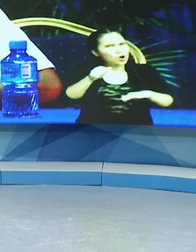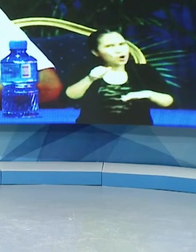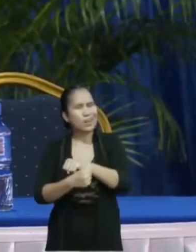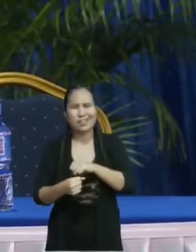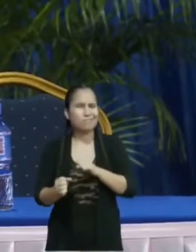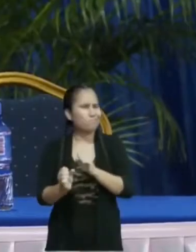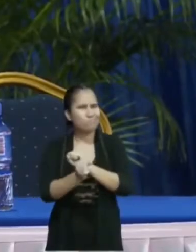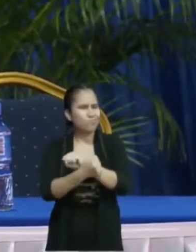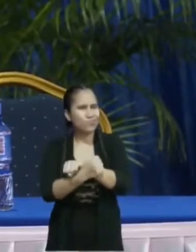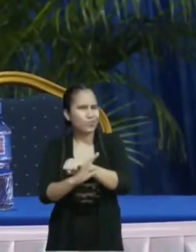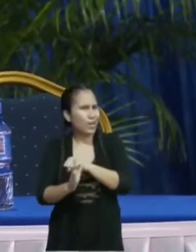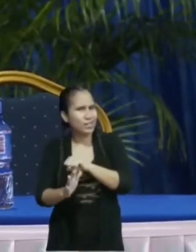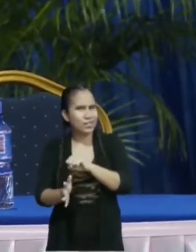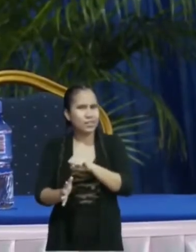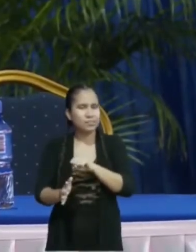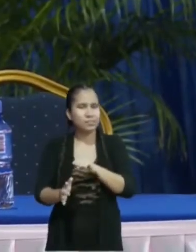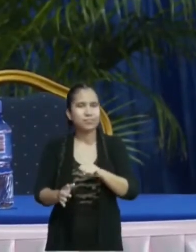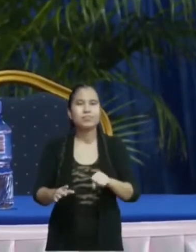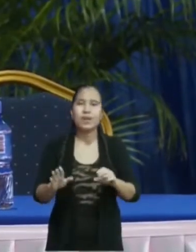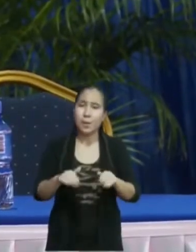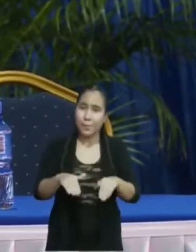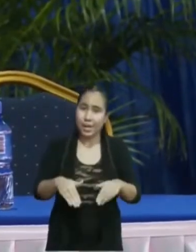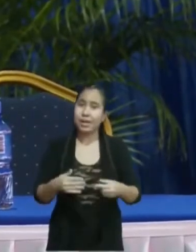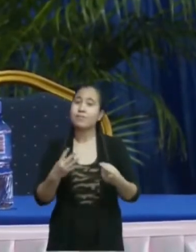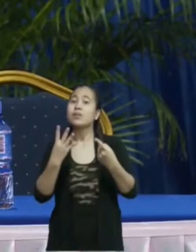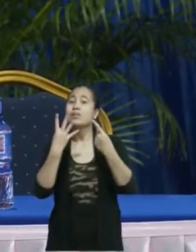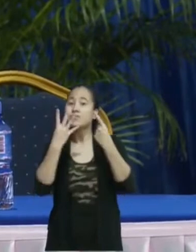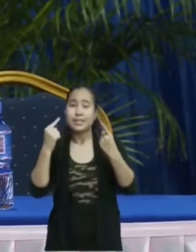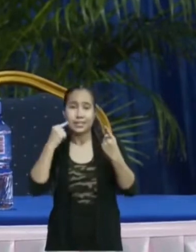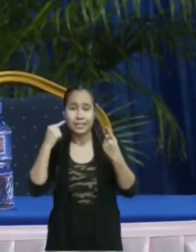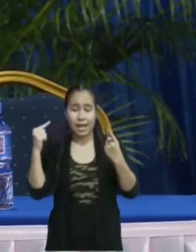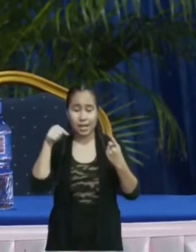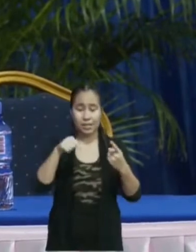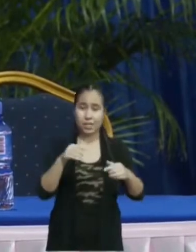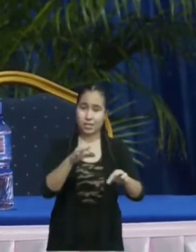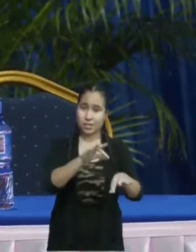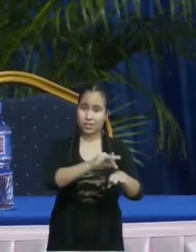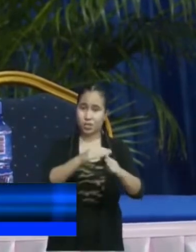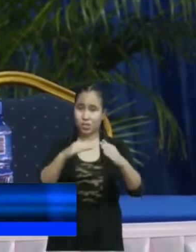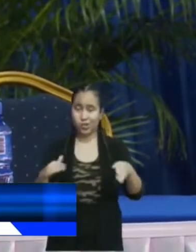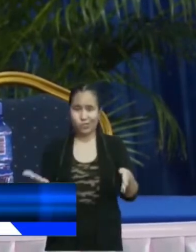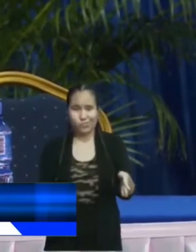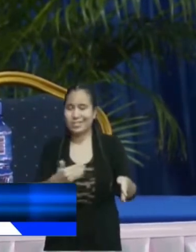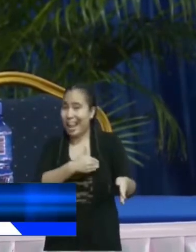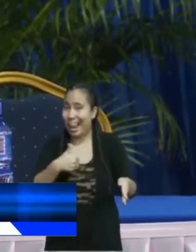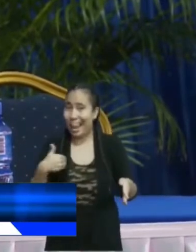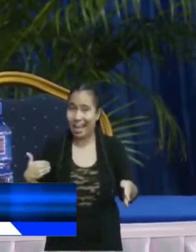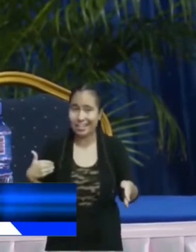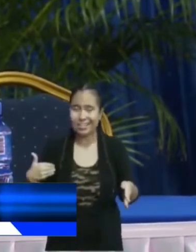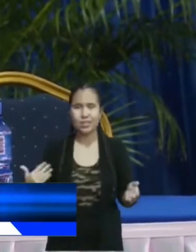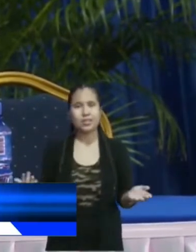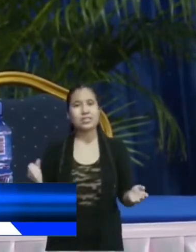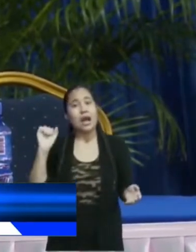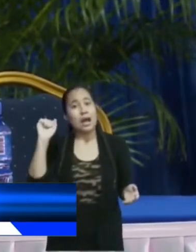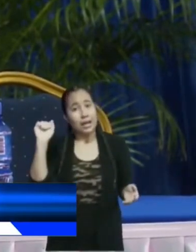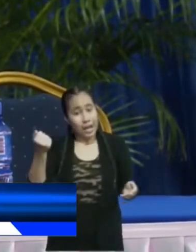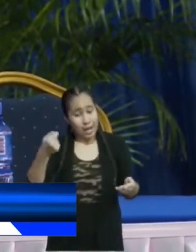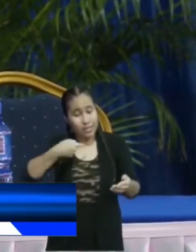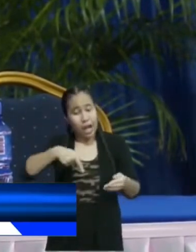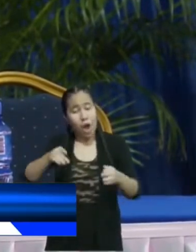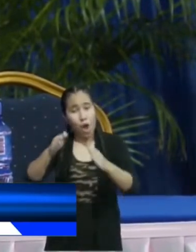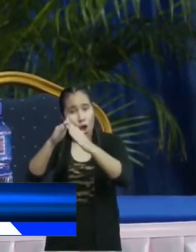ontslagbeleid. Mensen blijven zo'n 14 dagen in het ziekenhuis en misschien wel langer, want je kan pas naar huis als je minstens